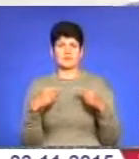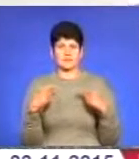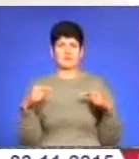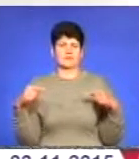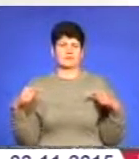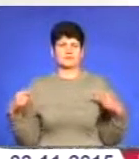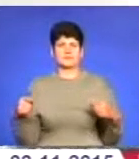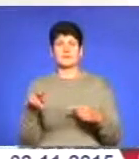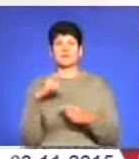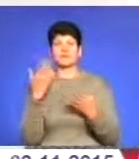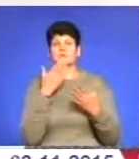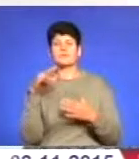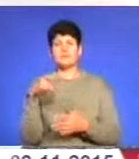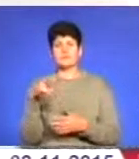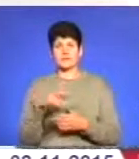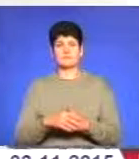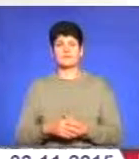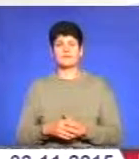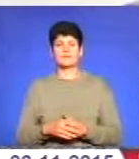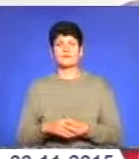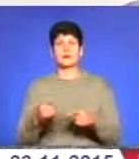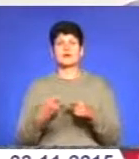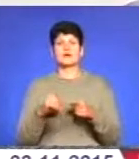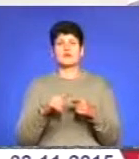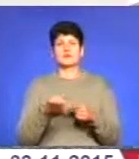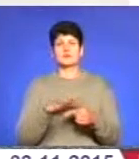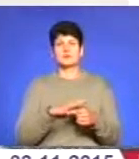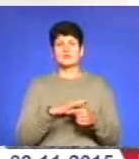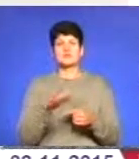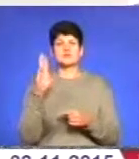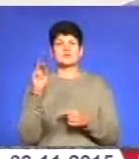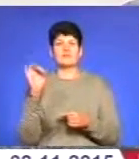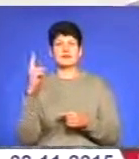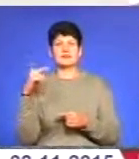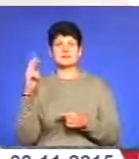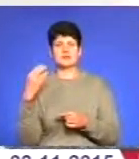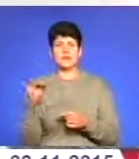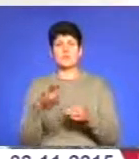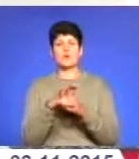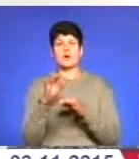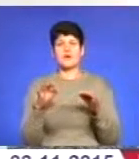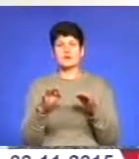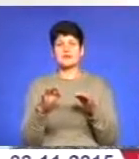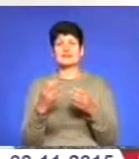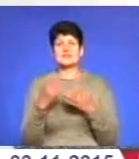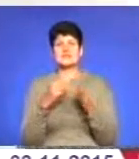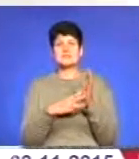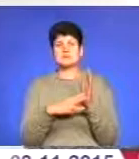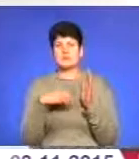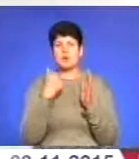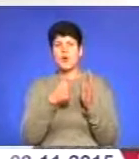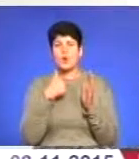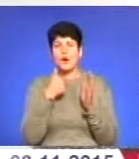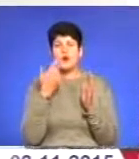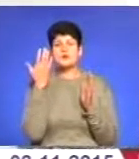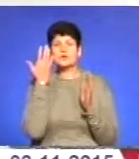читателями литературы. Это был чисто шведский проект еще в 80-х годах,